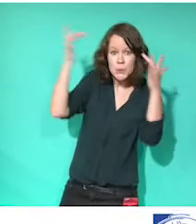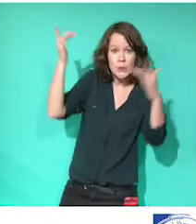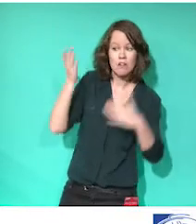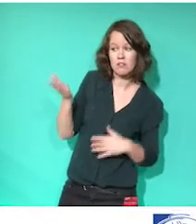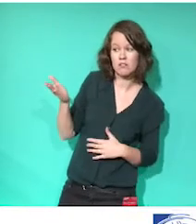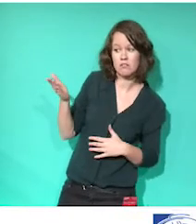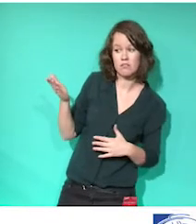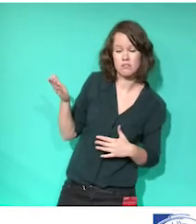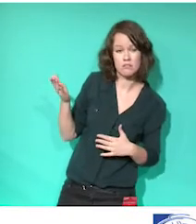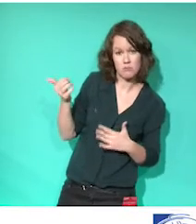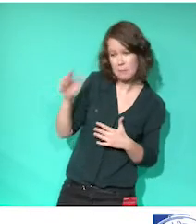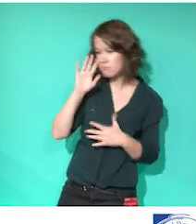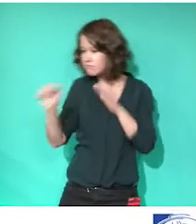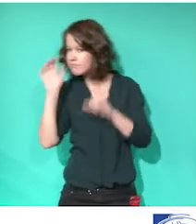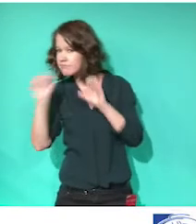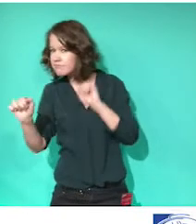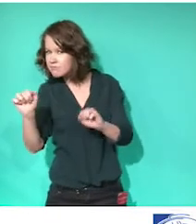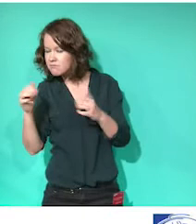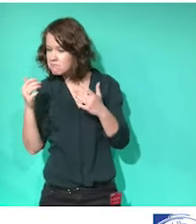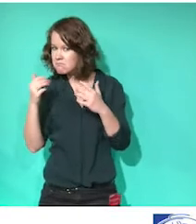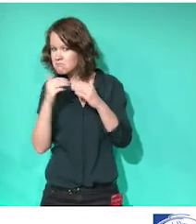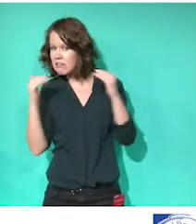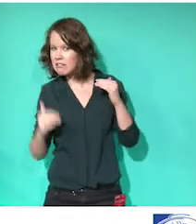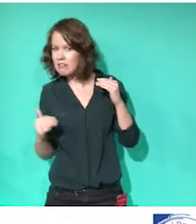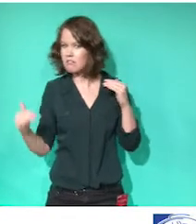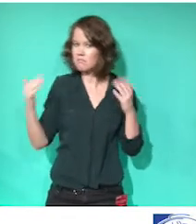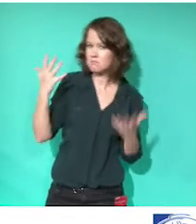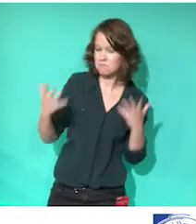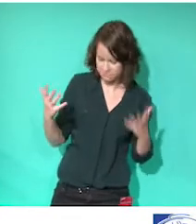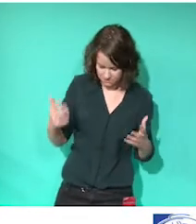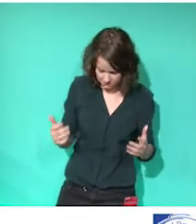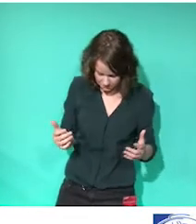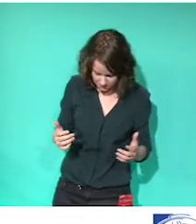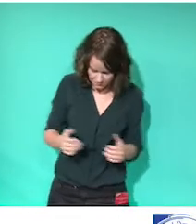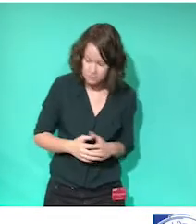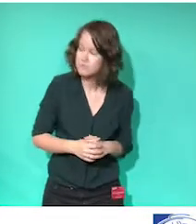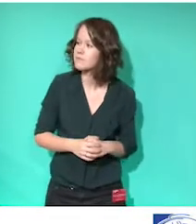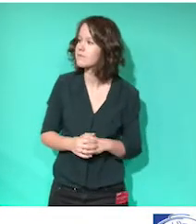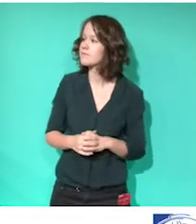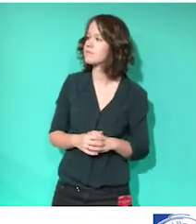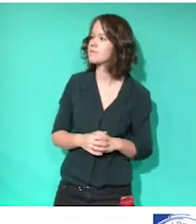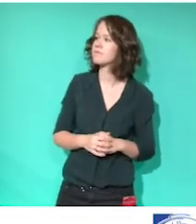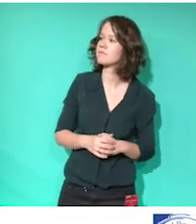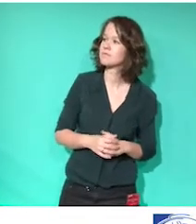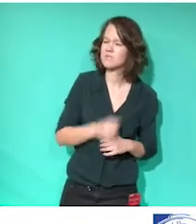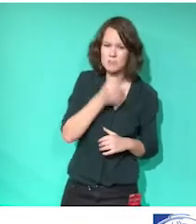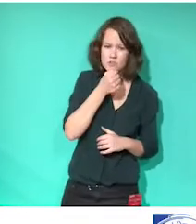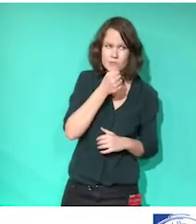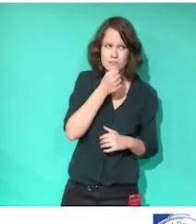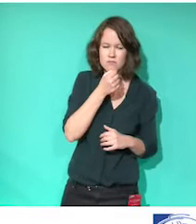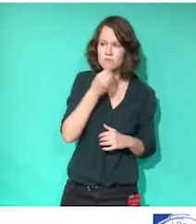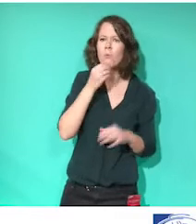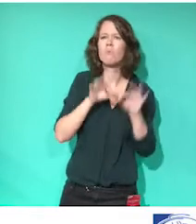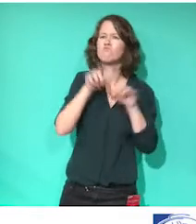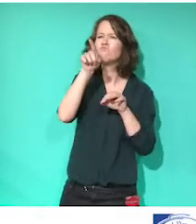culture, vous avez repéré ces inégalités. Alors je vous... Si, ça va marcher. Ça marche. La